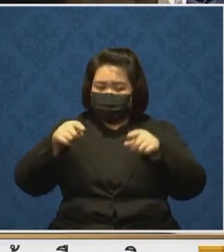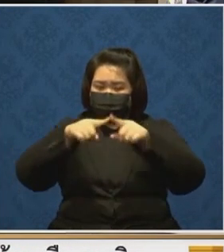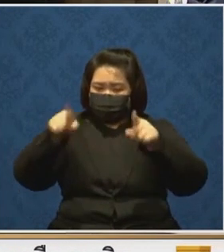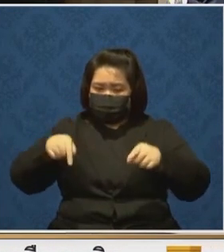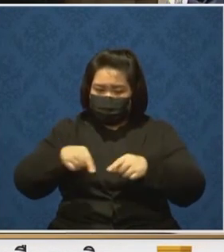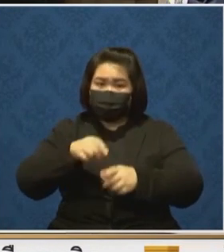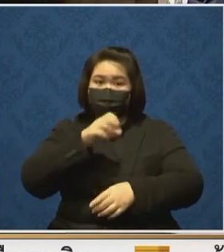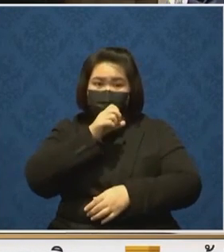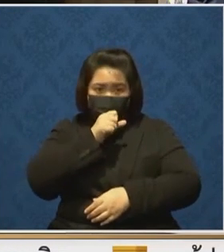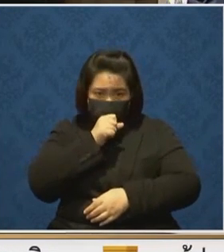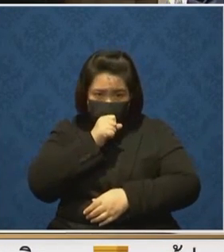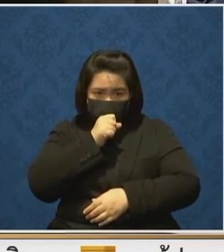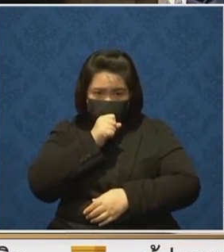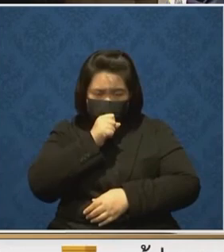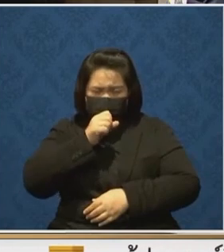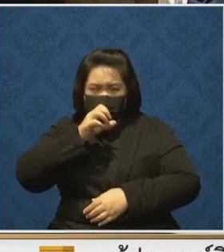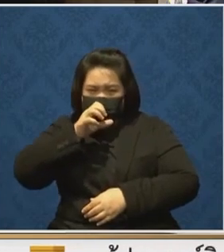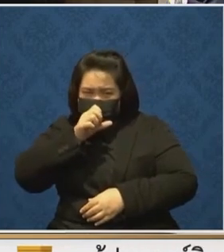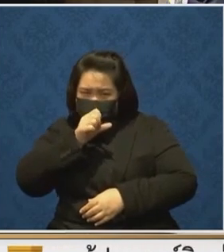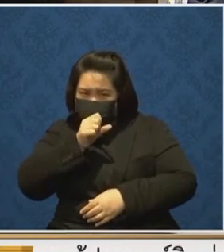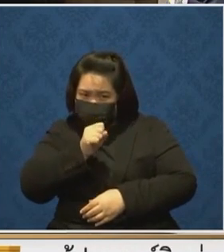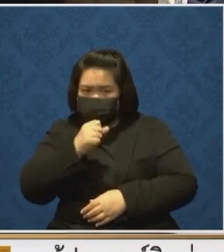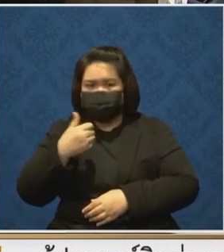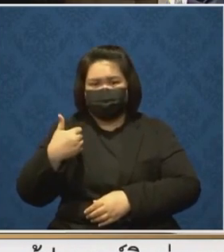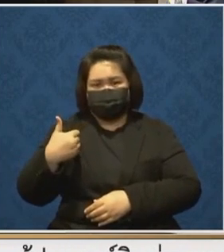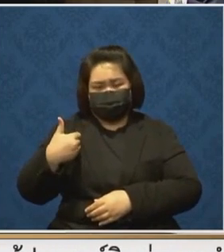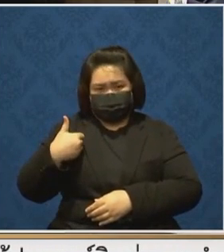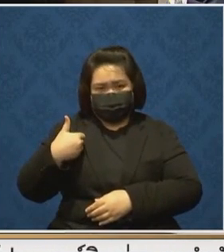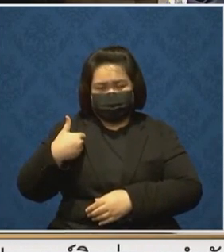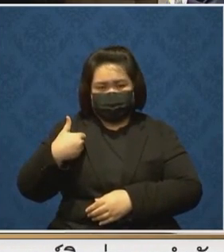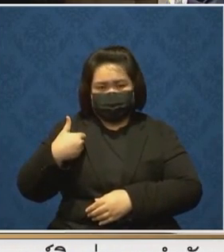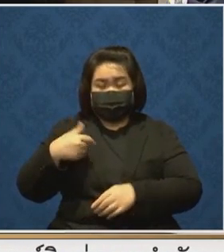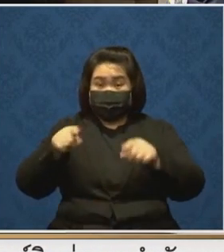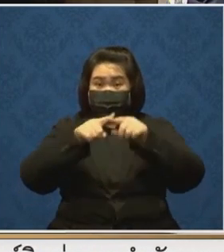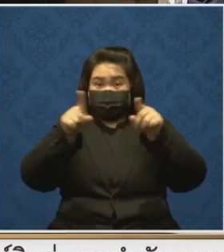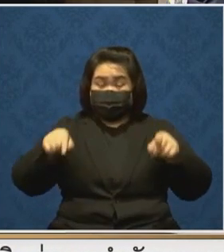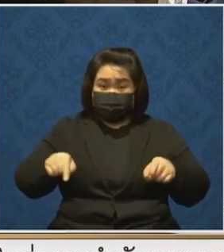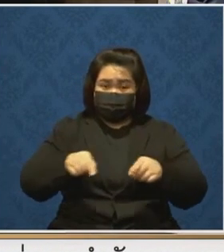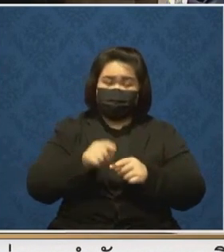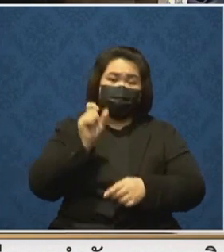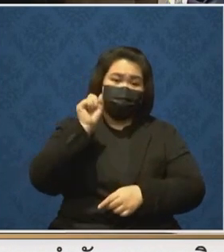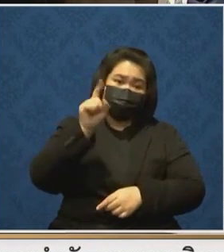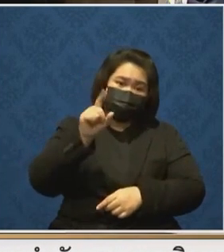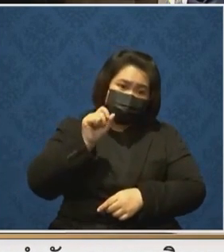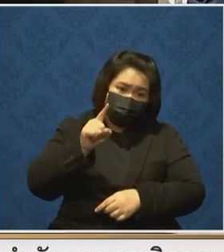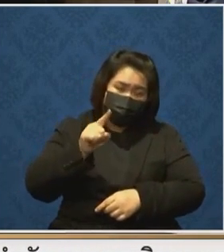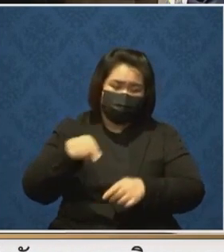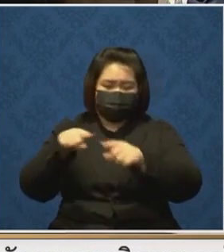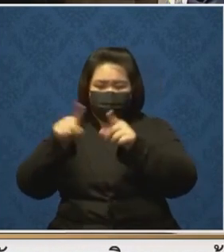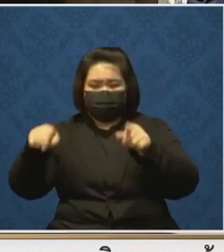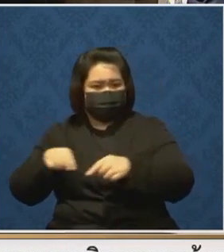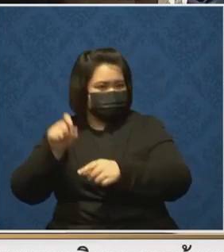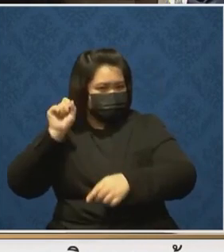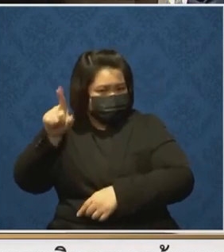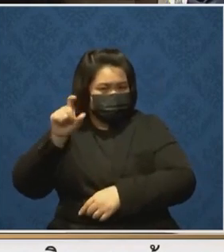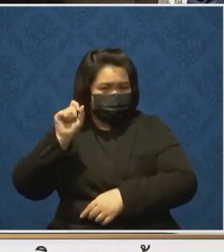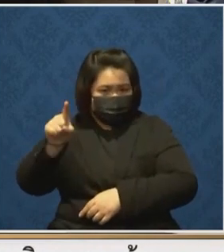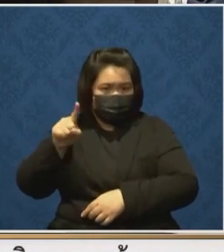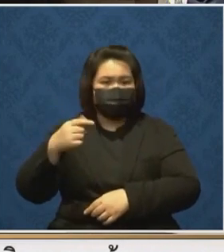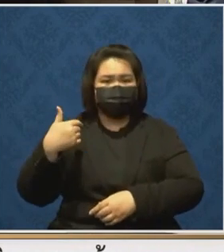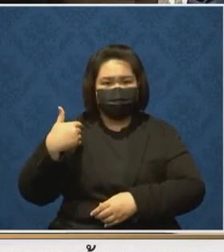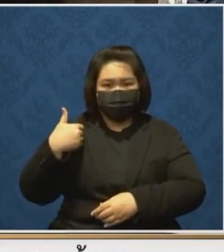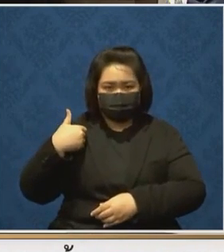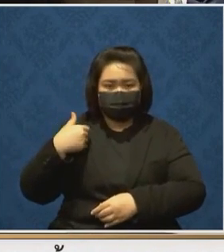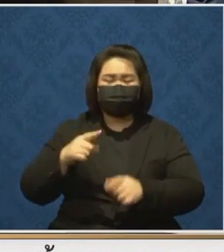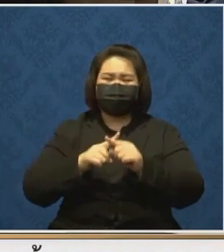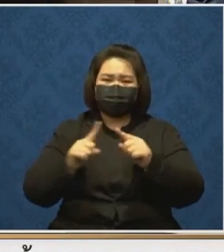venueจนถึงแบที่สุดเอกสารฉัความเร็วดวนไปจนถงดวนที่สุดเป็จำนวมากครับแต่ด้วยแตไ